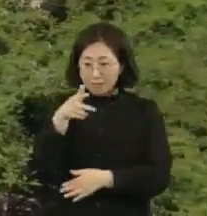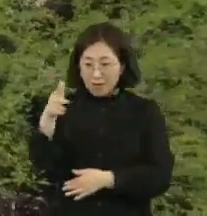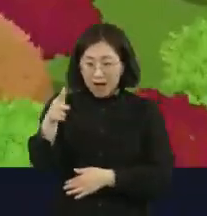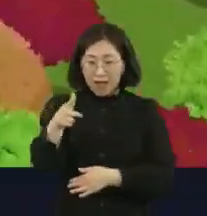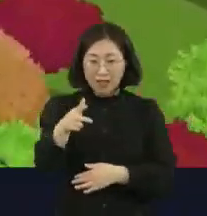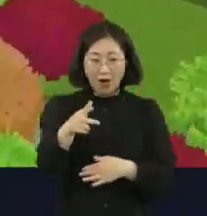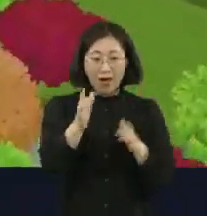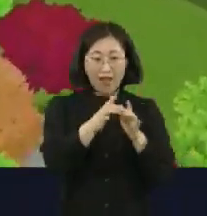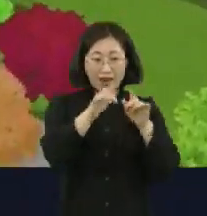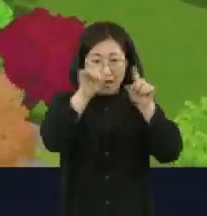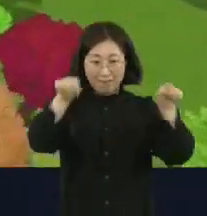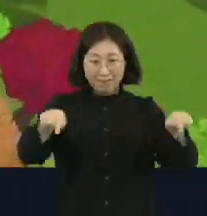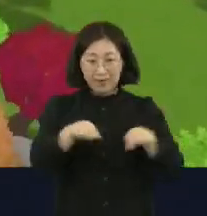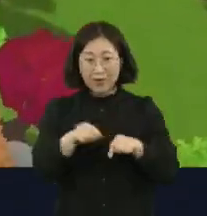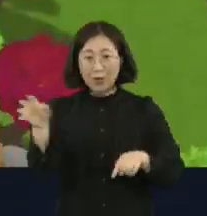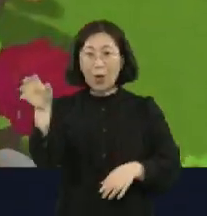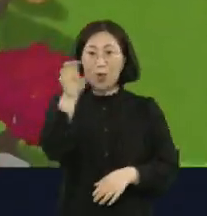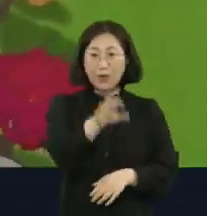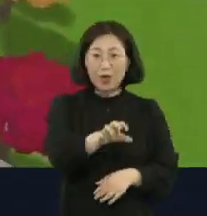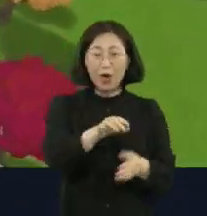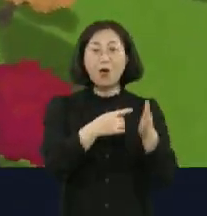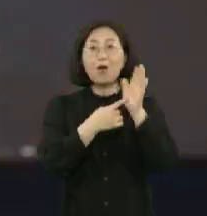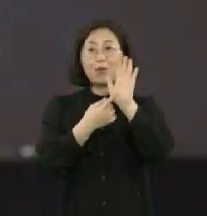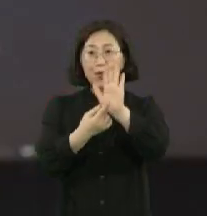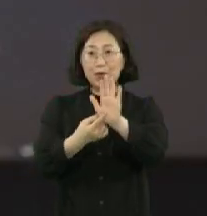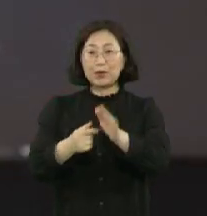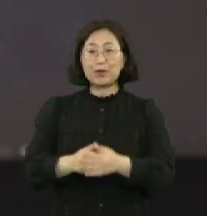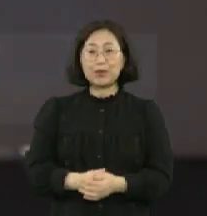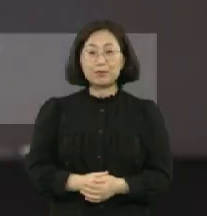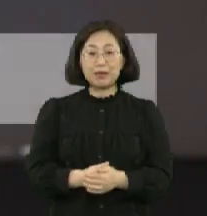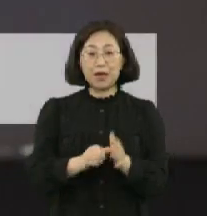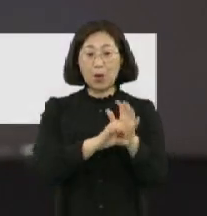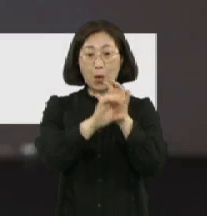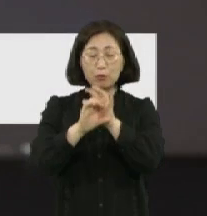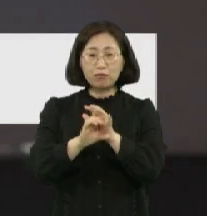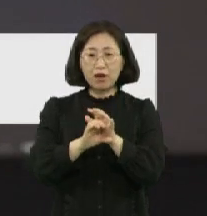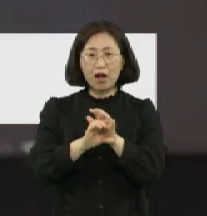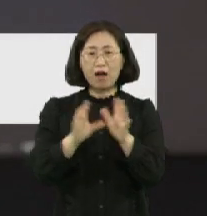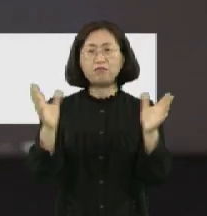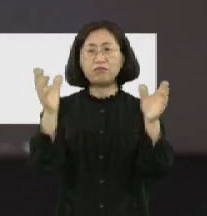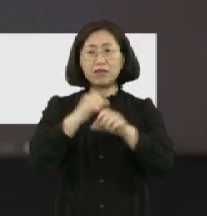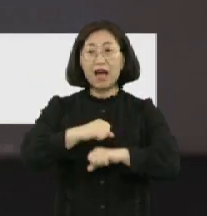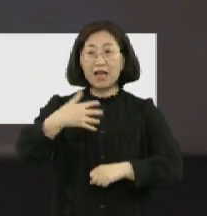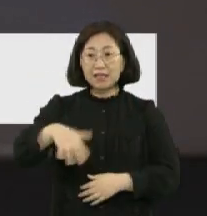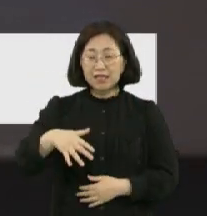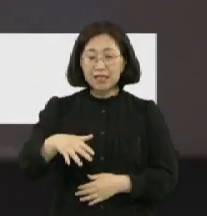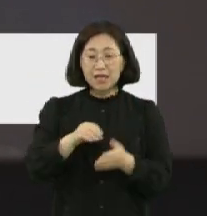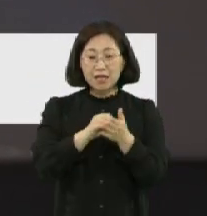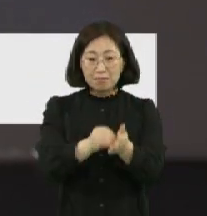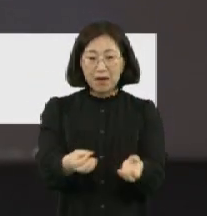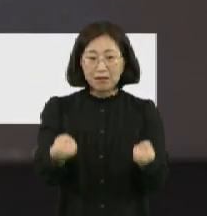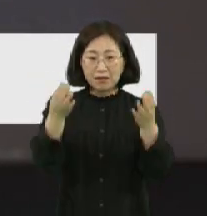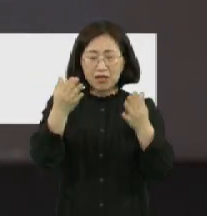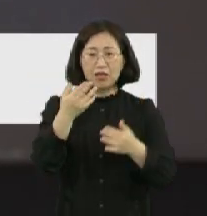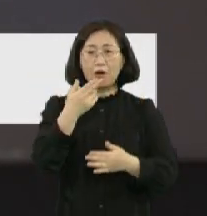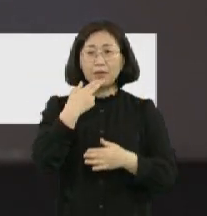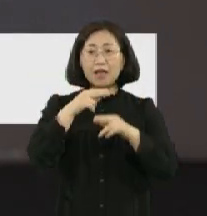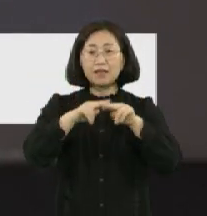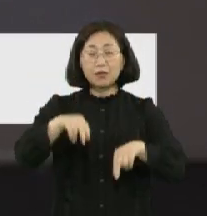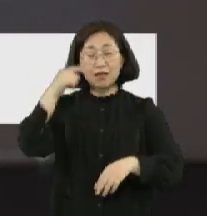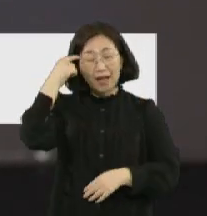옮겨놔 재미를 더해줬습니다. 코로나가 아직 잠잠해지지 않아가지고 입학식을 하지 못할 거라고